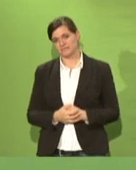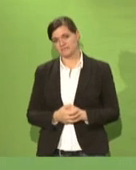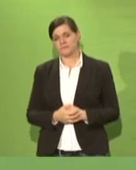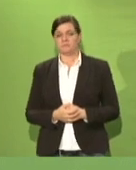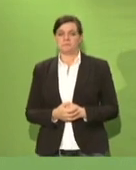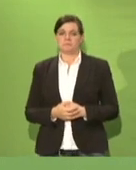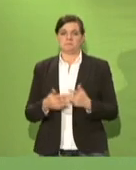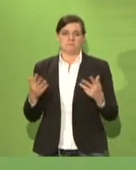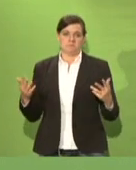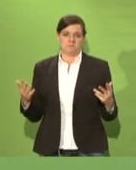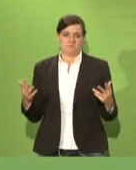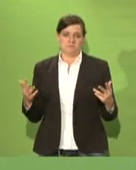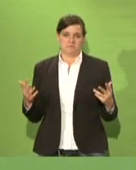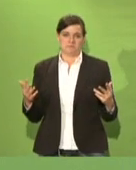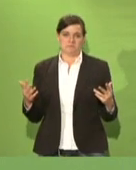eine